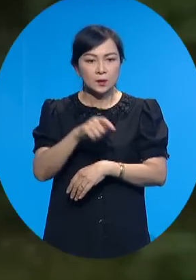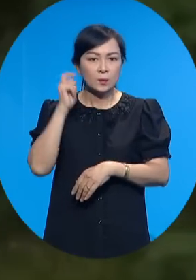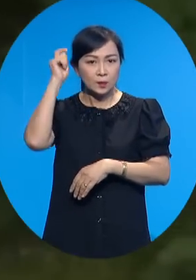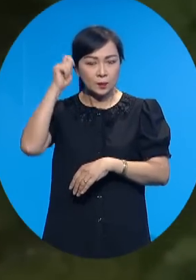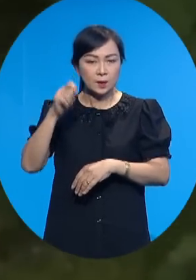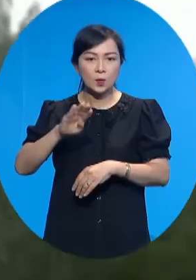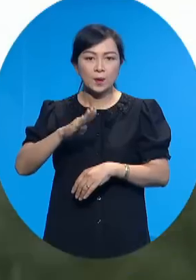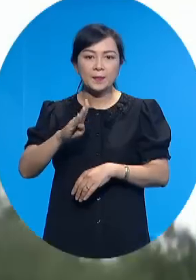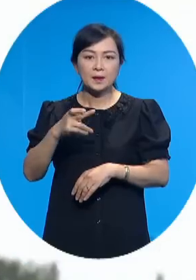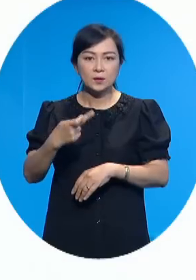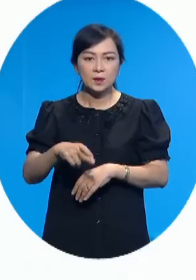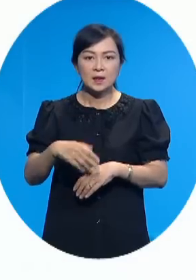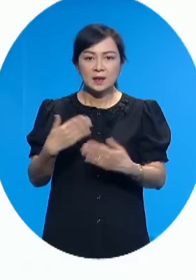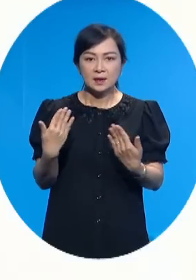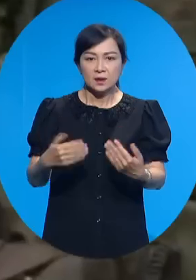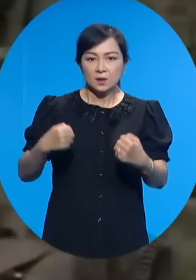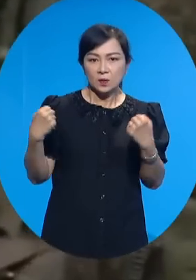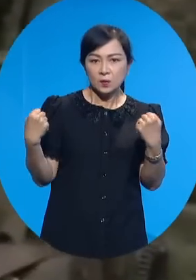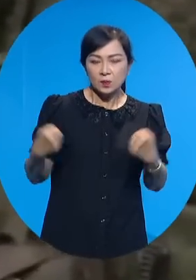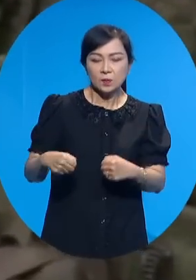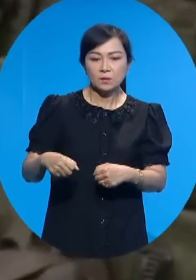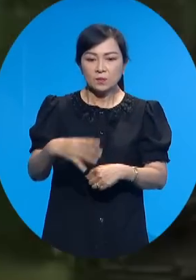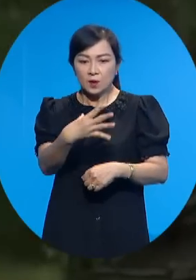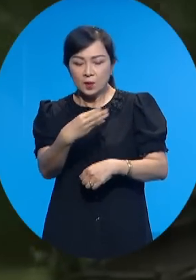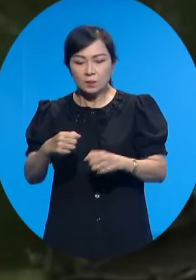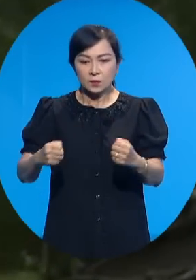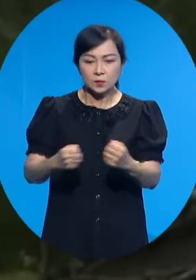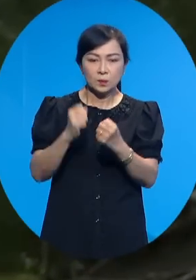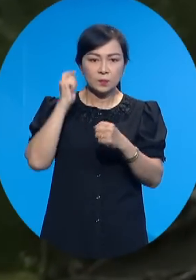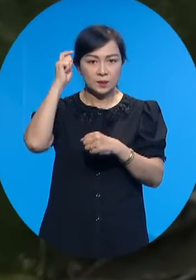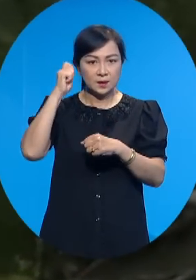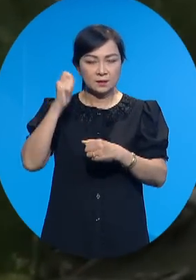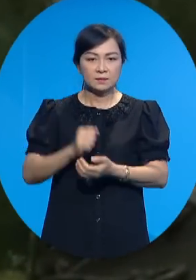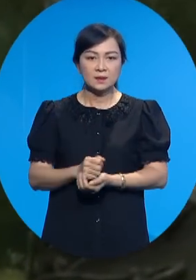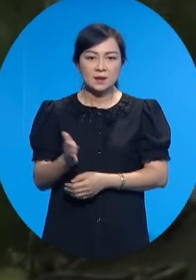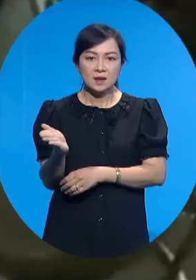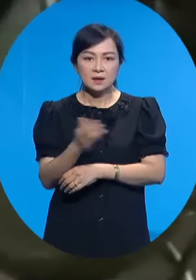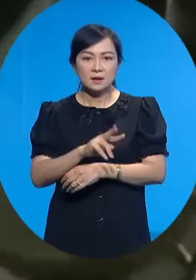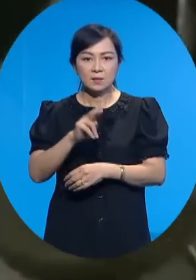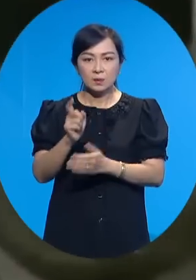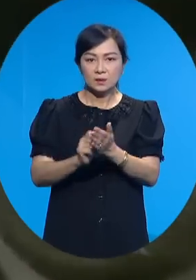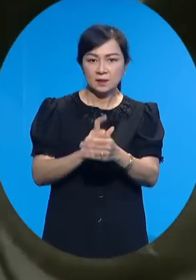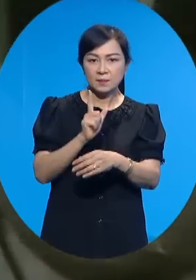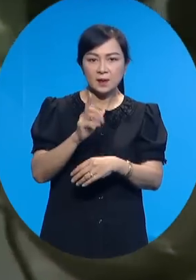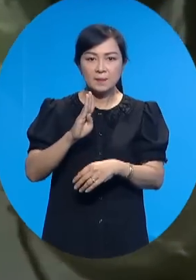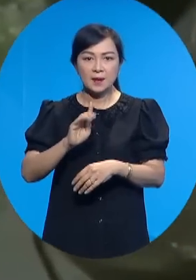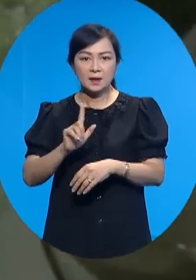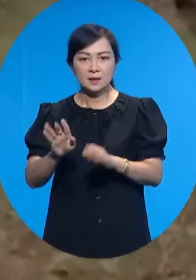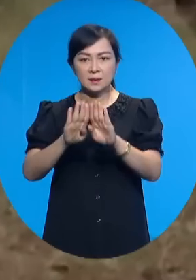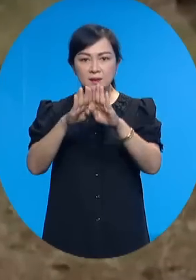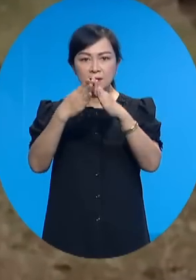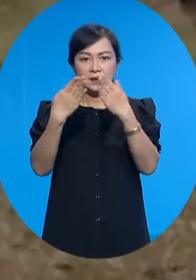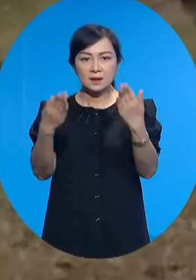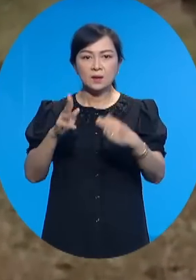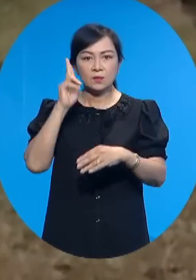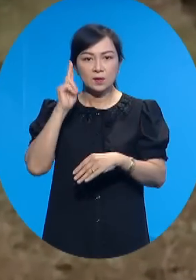hoặc Belarus, gọi đây chỉ là một nỗ lực bóp méo xung đột tại Ukraine. Trước đó, trong ngày 21 tháng 7, Ba Lan đã triển khai các